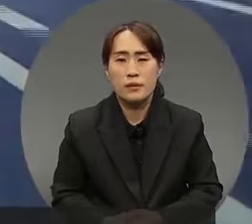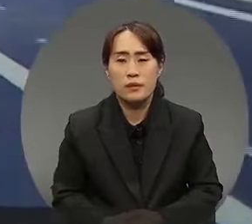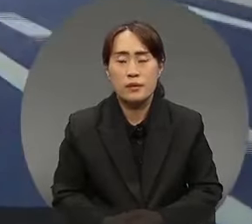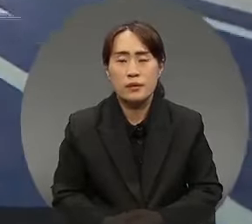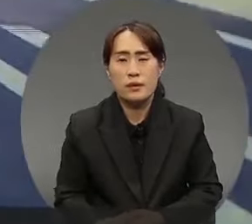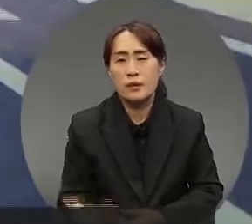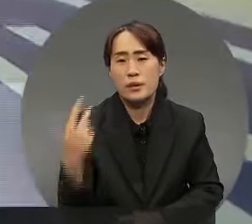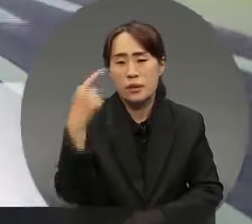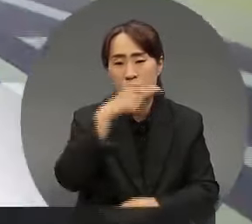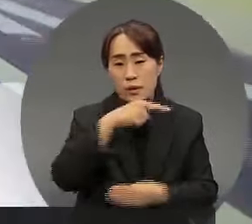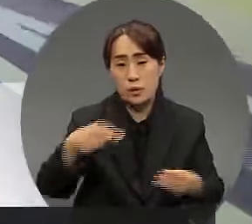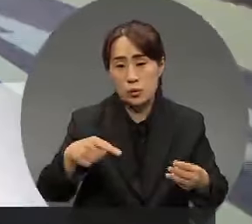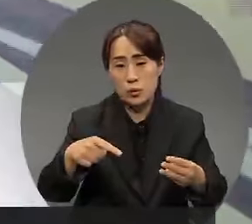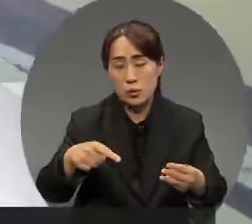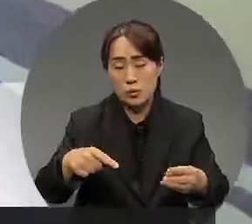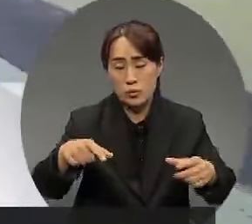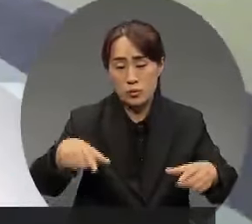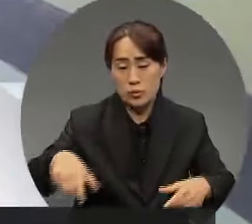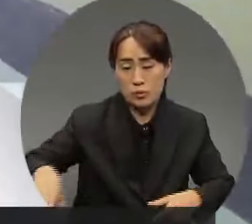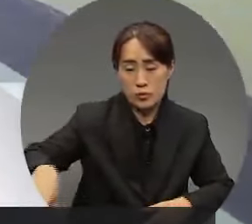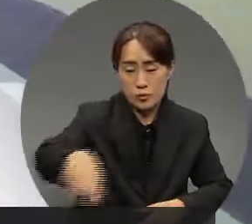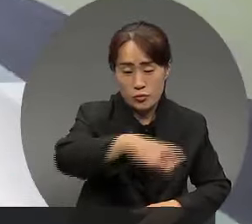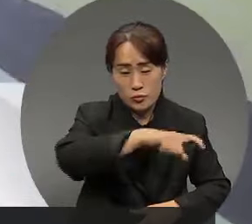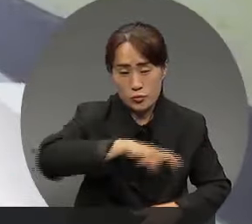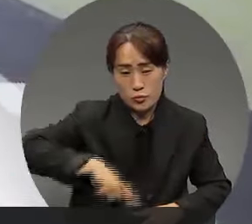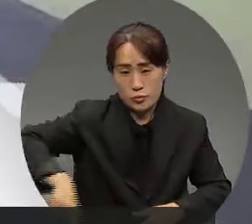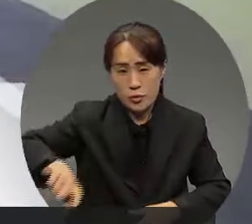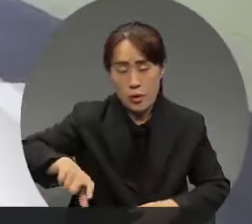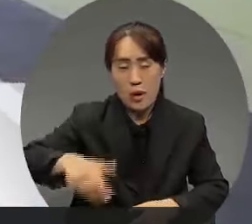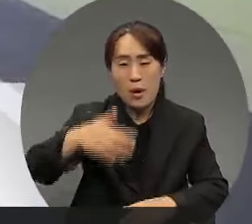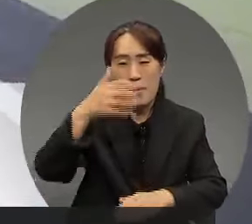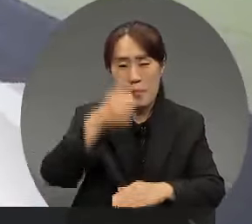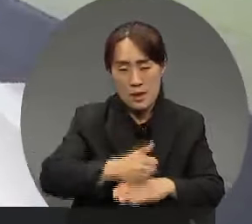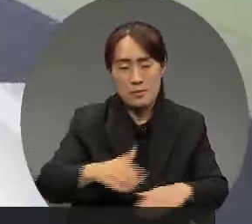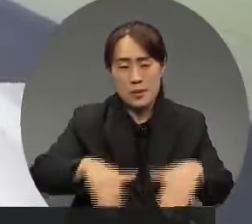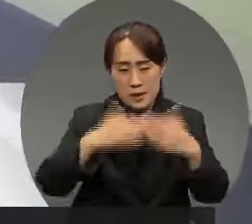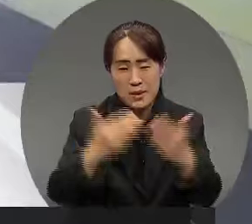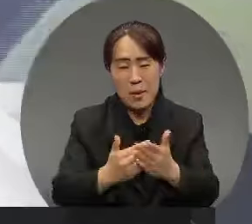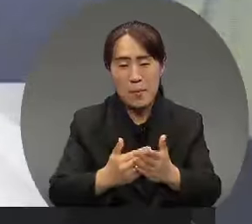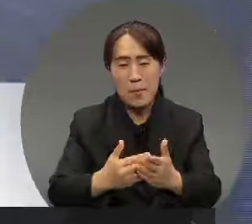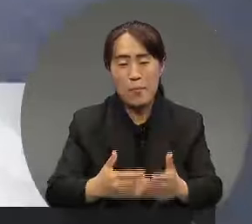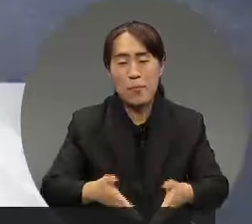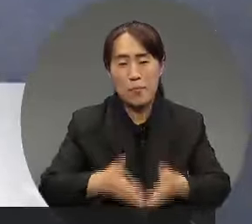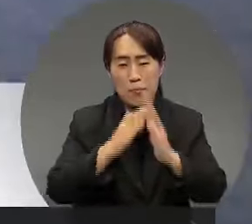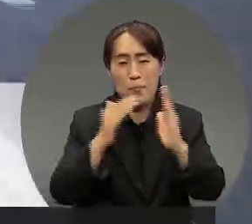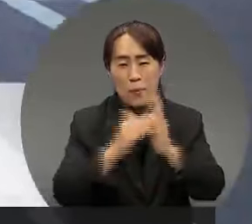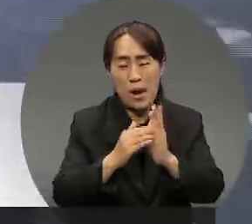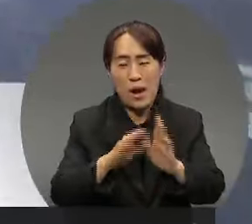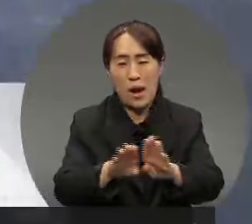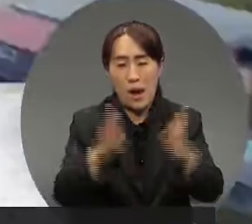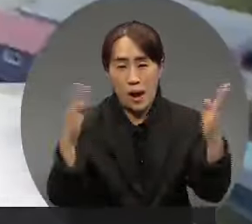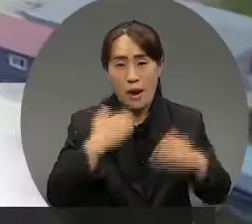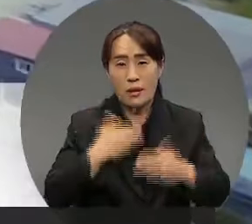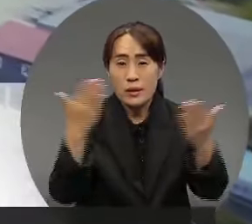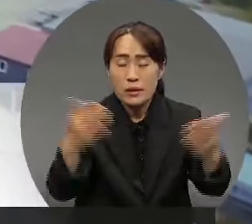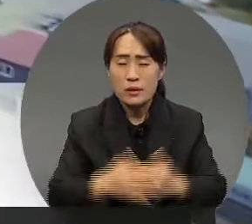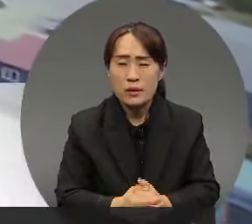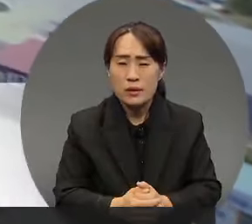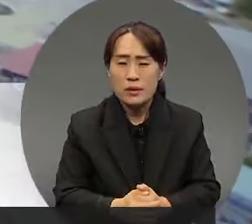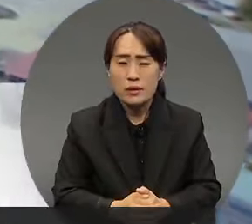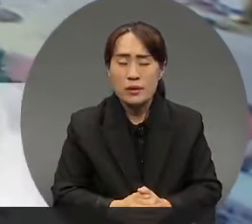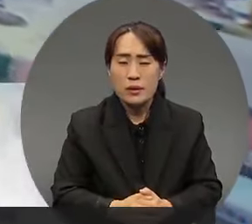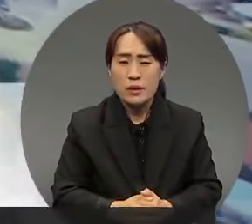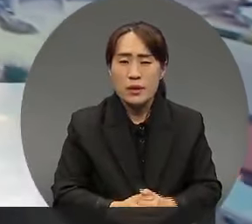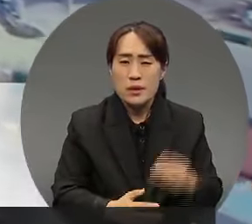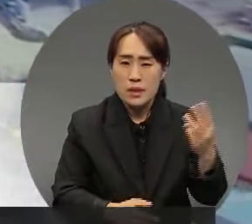지난주 청주 순환 교통망의 마지막 축인 제 3순환 로의 완전 계통 소식 전해드렸죠 완전체가 된 세계